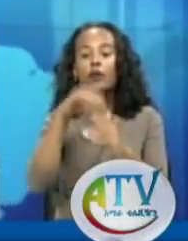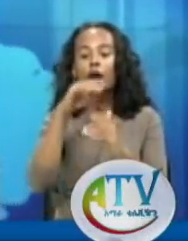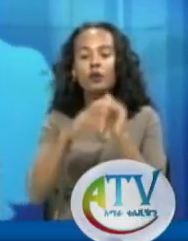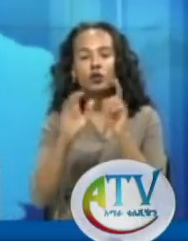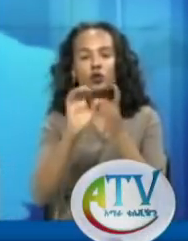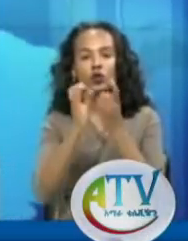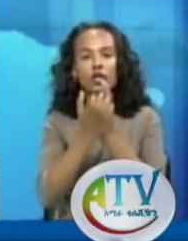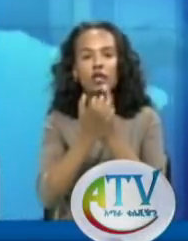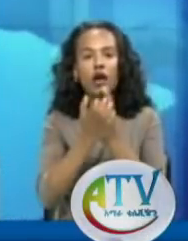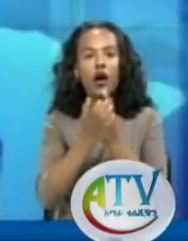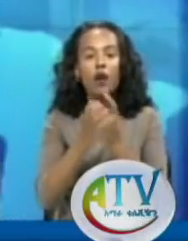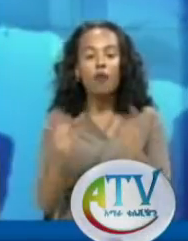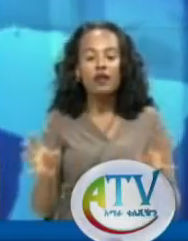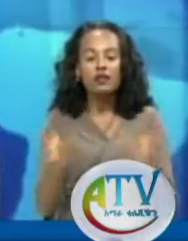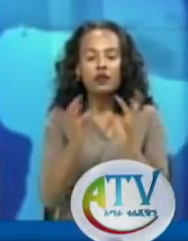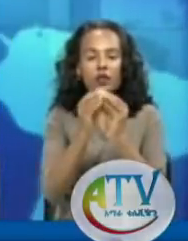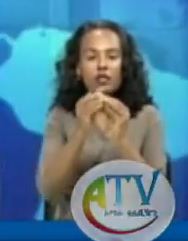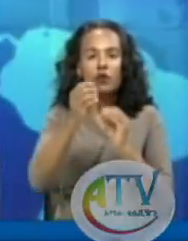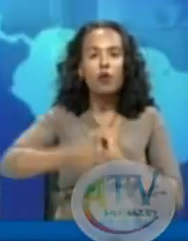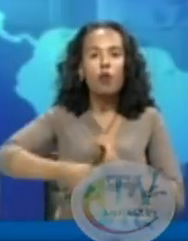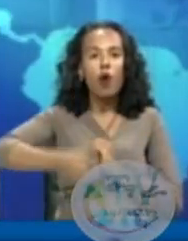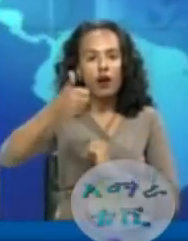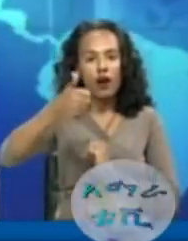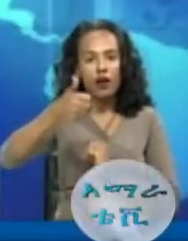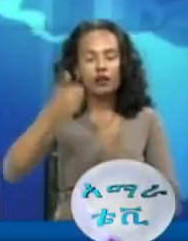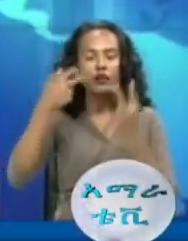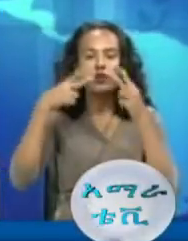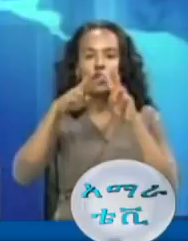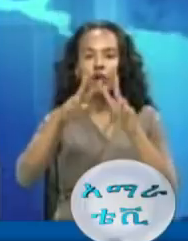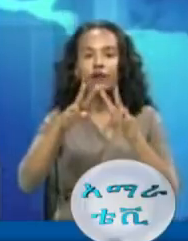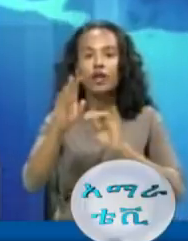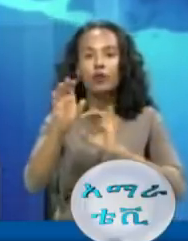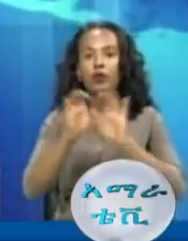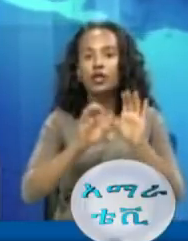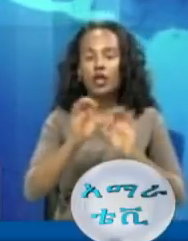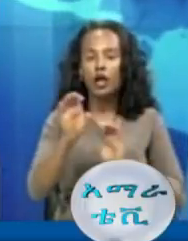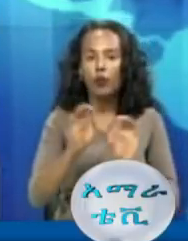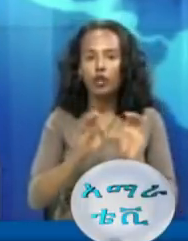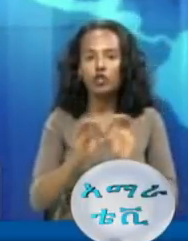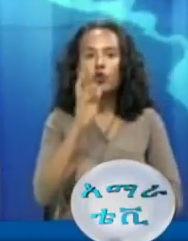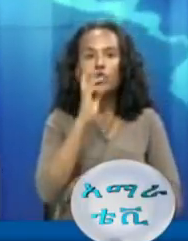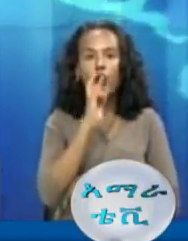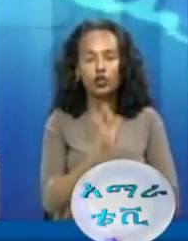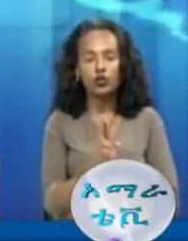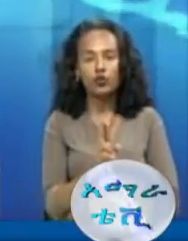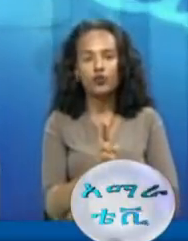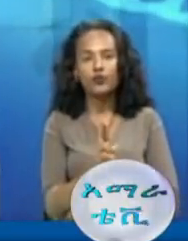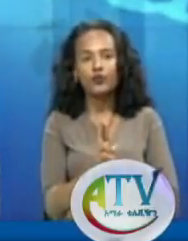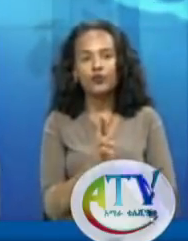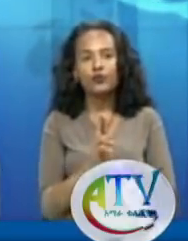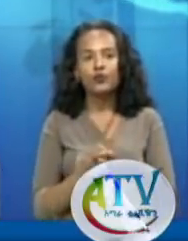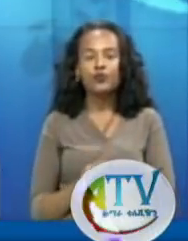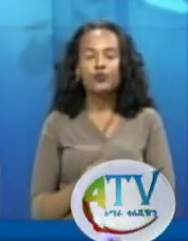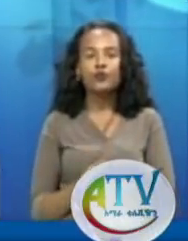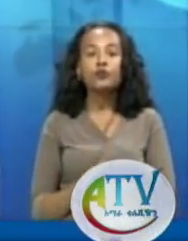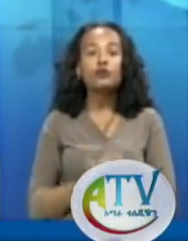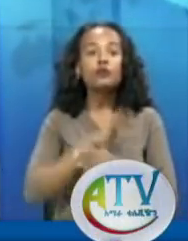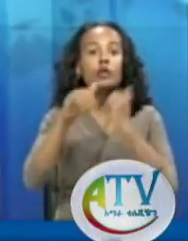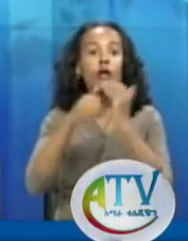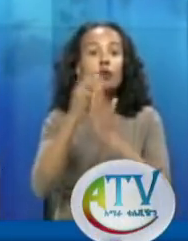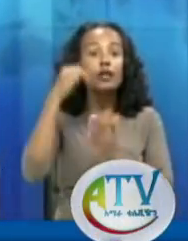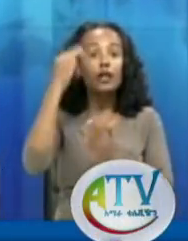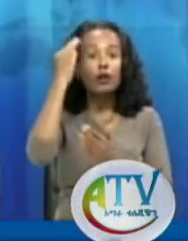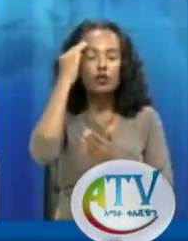መልኩ ማሰባሰብ በዋናነት ትኩረት የሚደረግባቸው ናቸው። በጠቅላይ